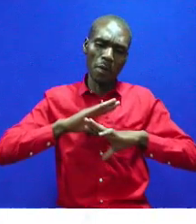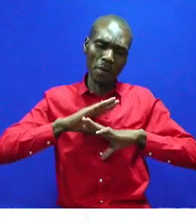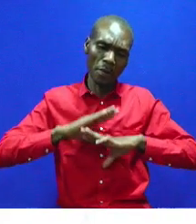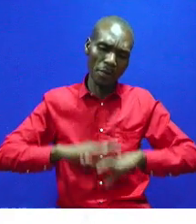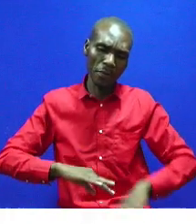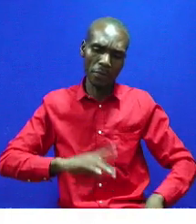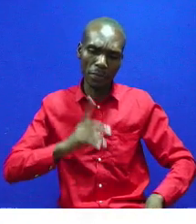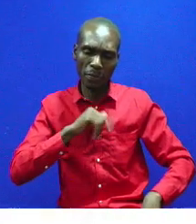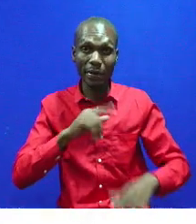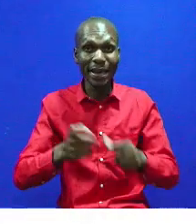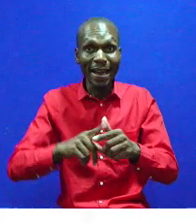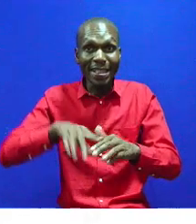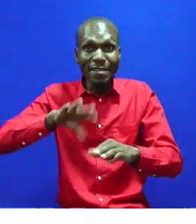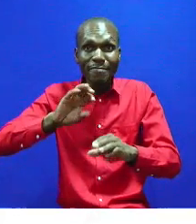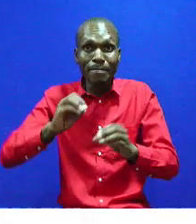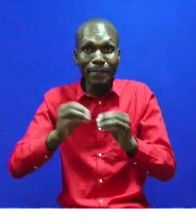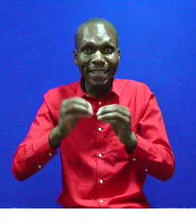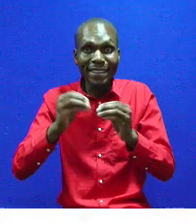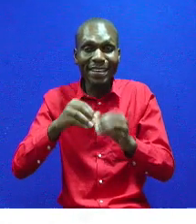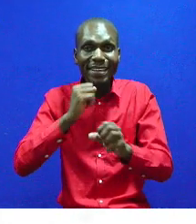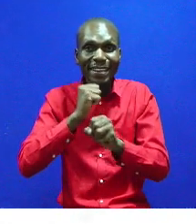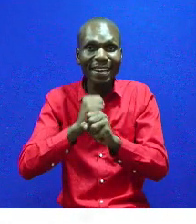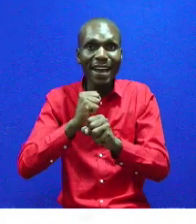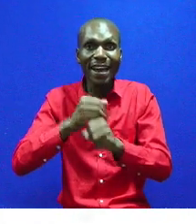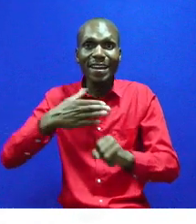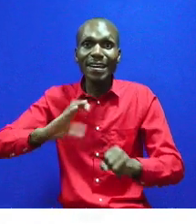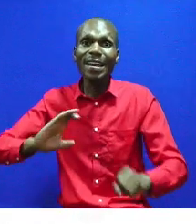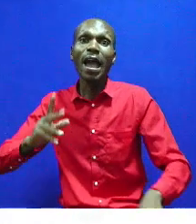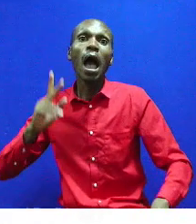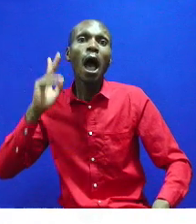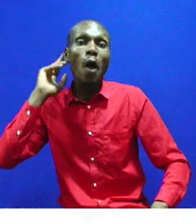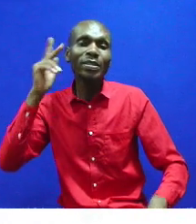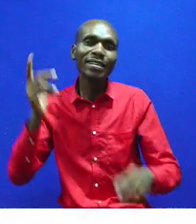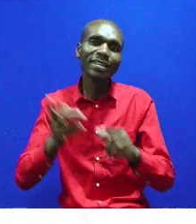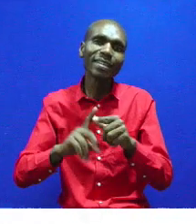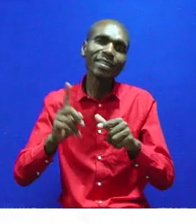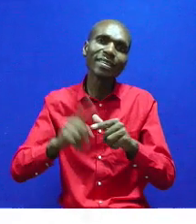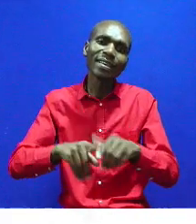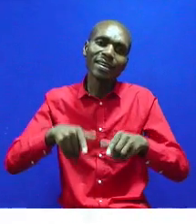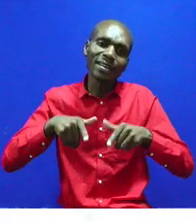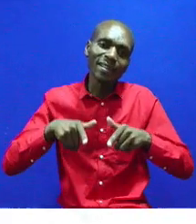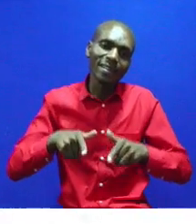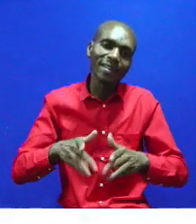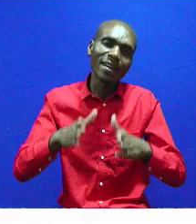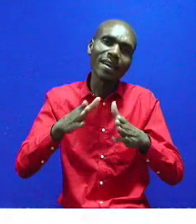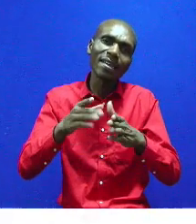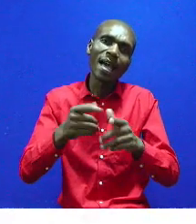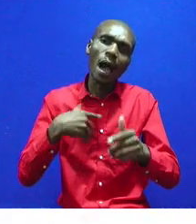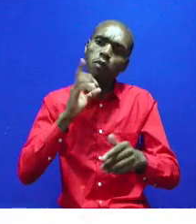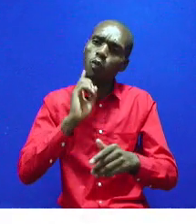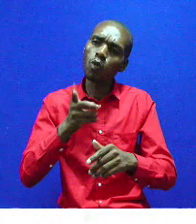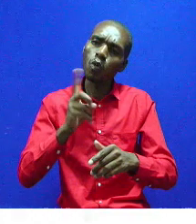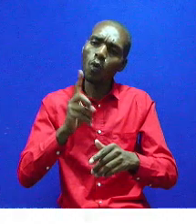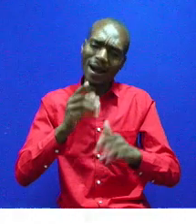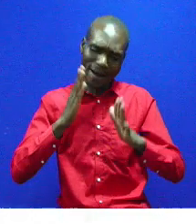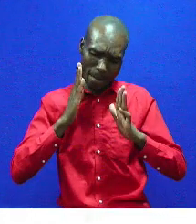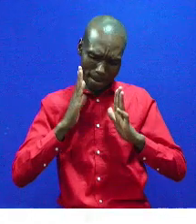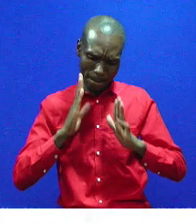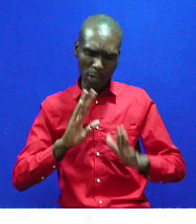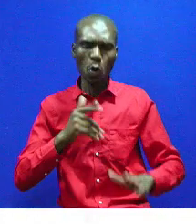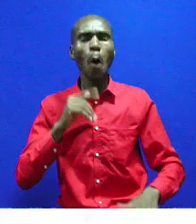Aso msangerekano oyokarekana emeye kaunti ya Kisii kukurawono mudirekta oyugi nigakurere abantu bali baligete